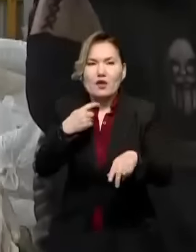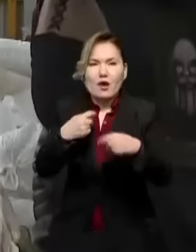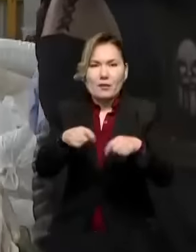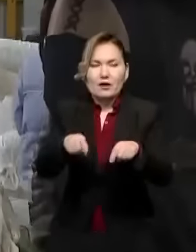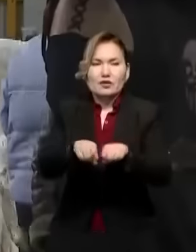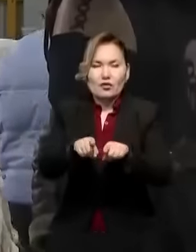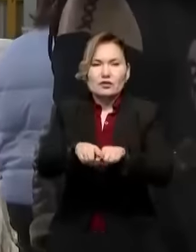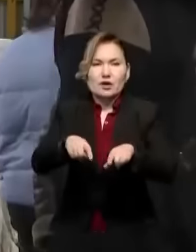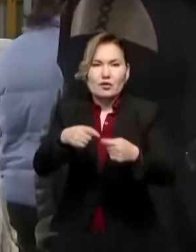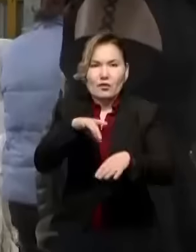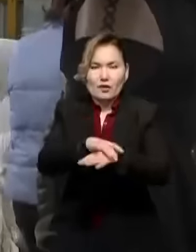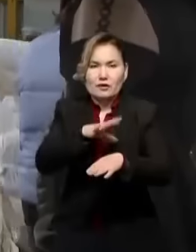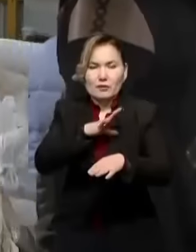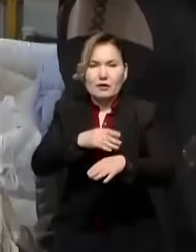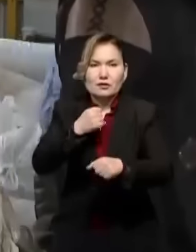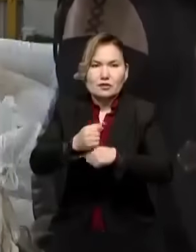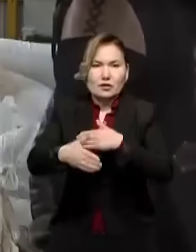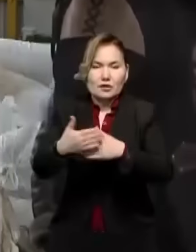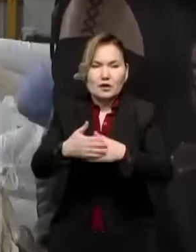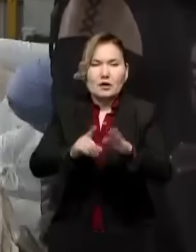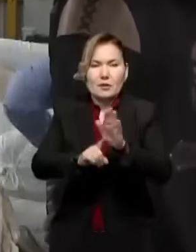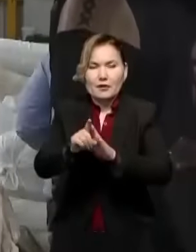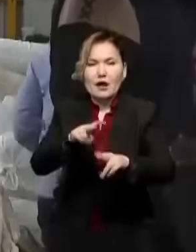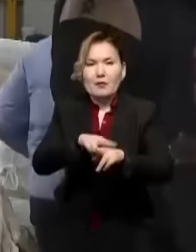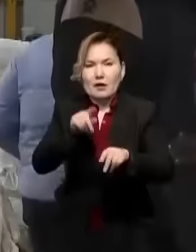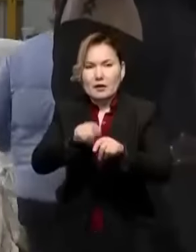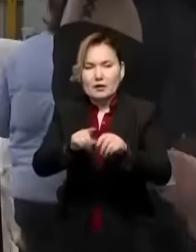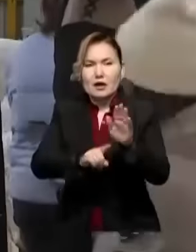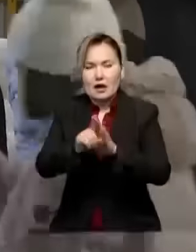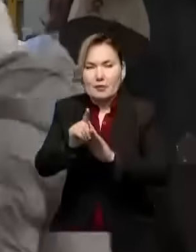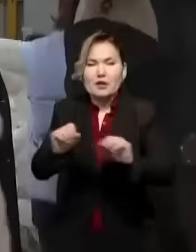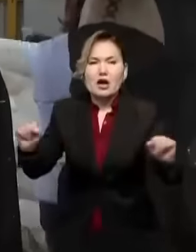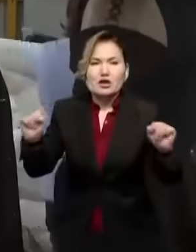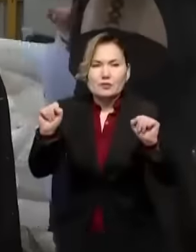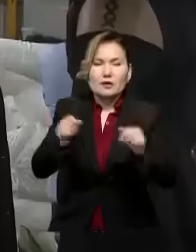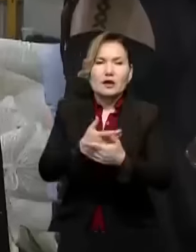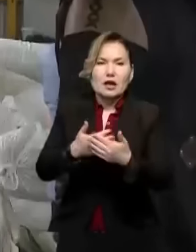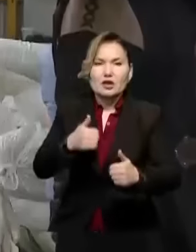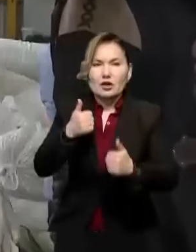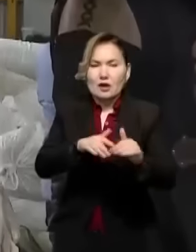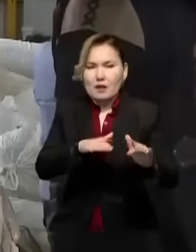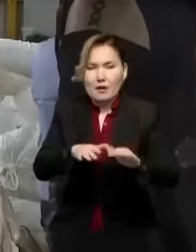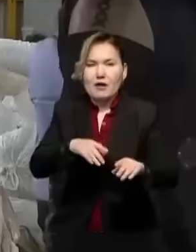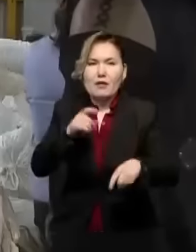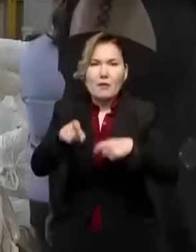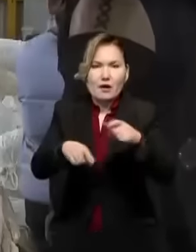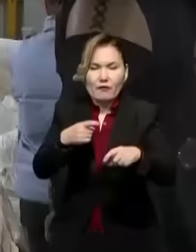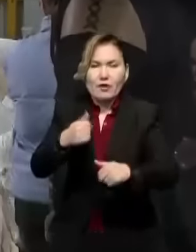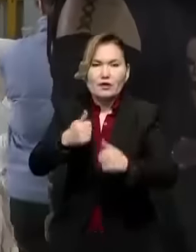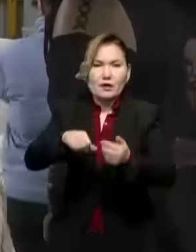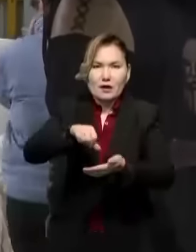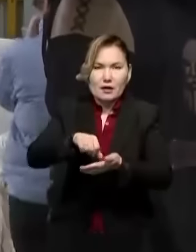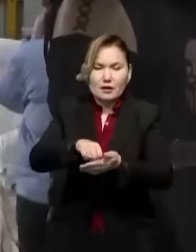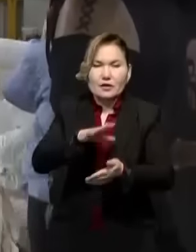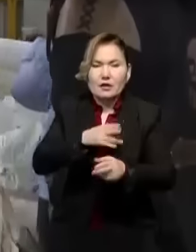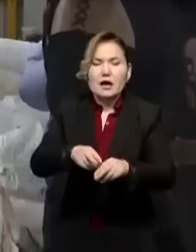Осы акция аясында тек қана рейдтік жұмыстар ғана жүргізілмей, спорттық шаралар бар, марафондар бар, қандай да